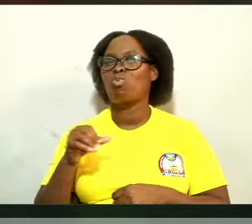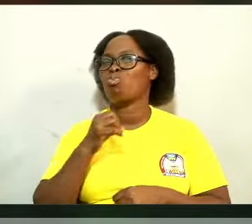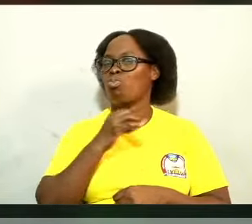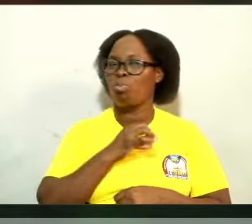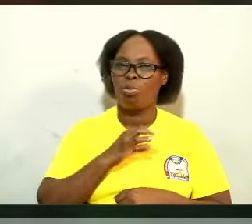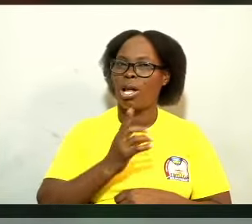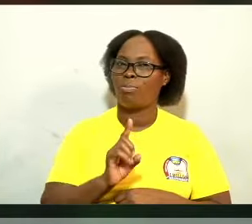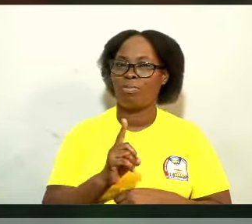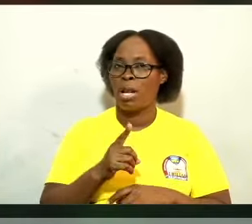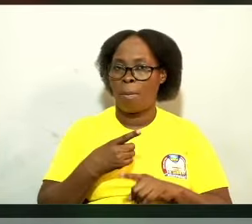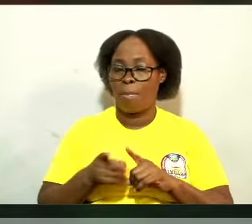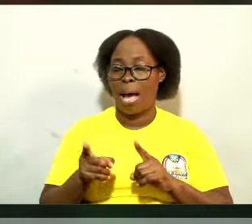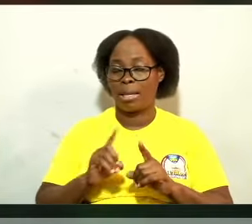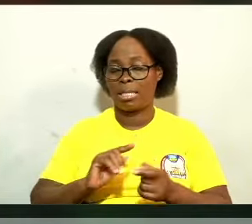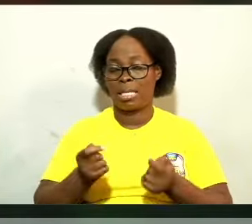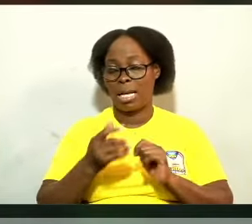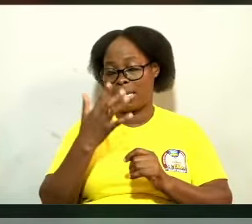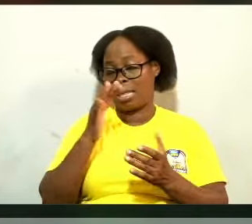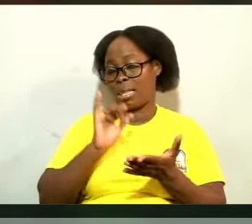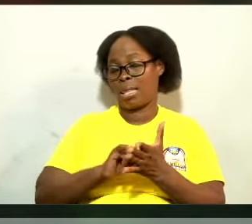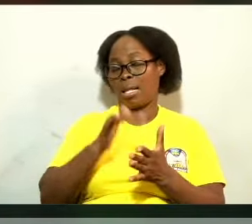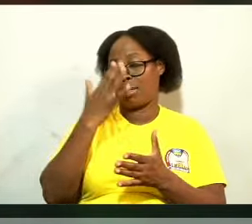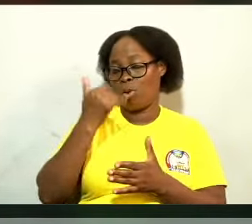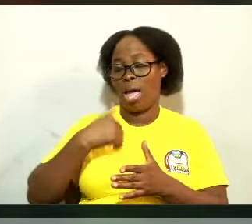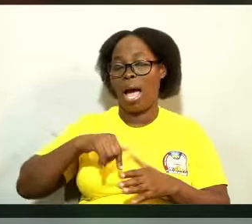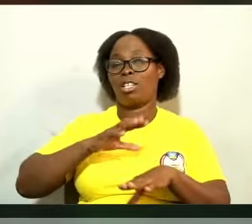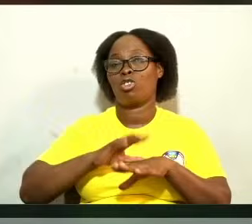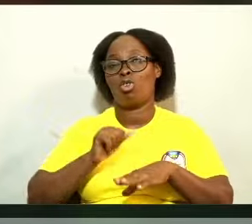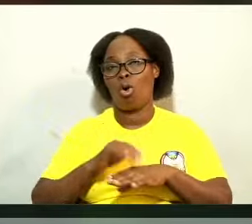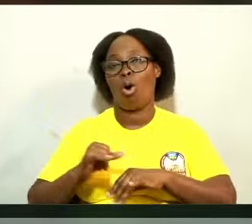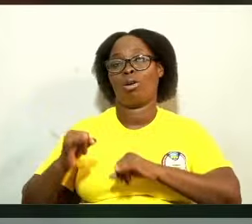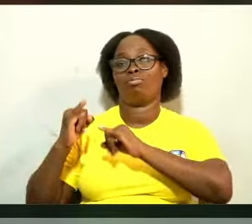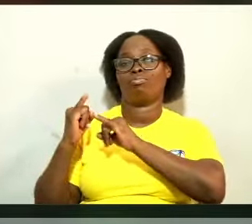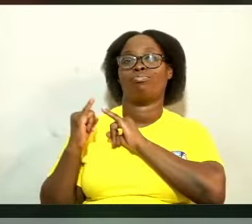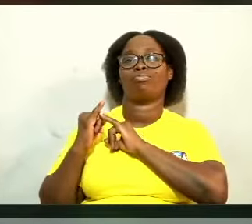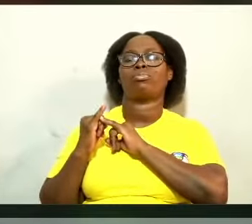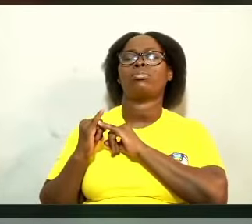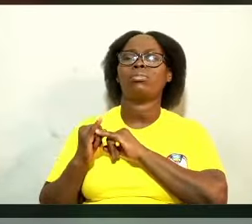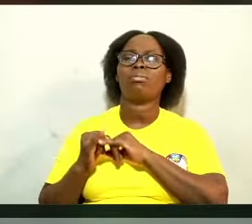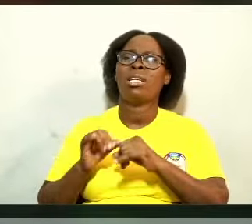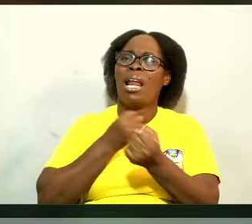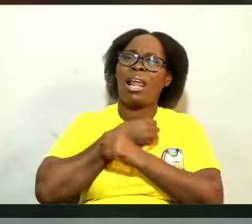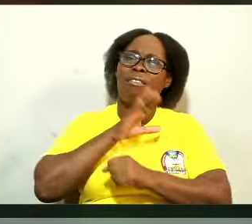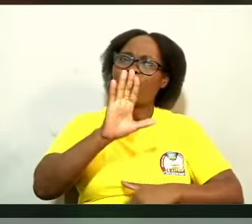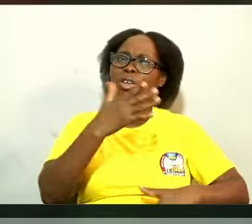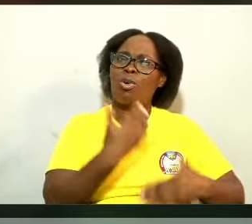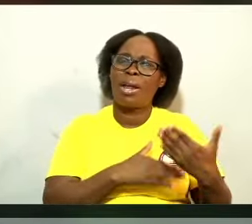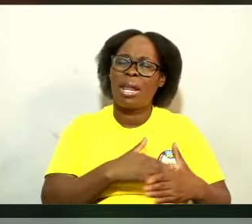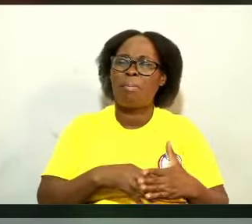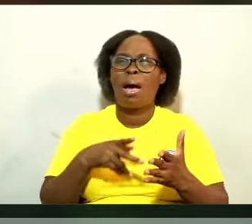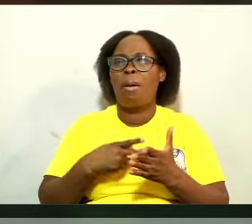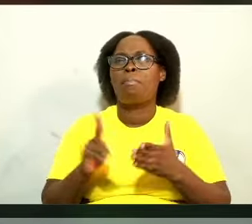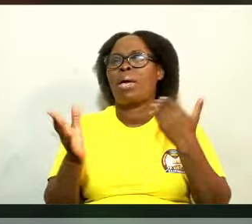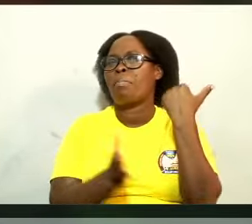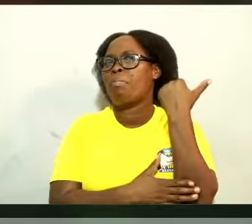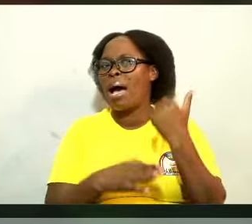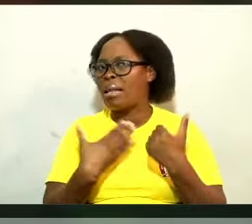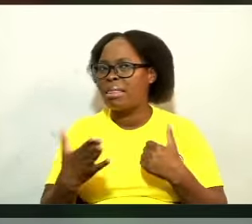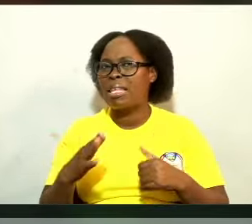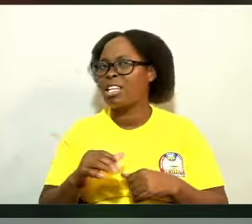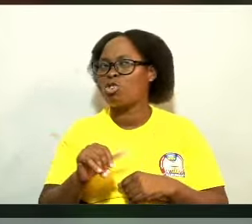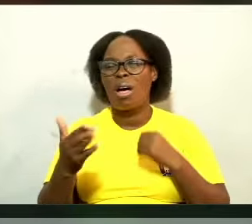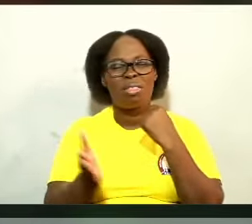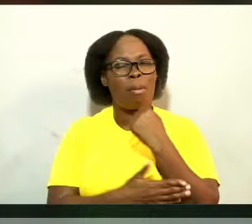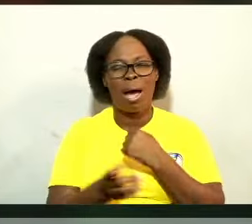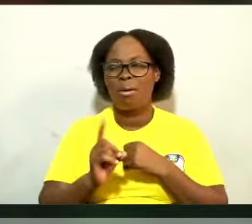Kwa sababu hiyo ndiyo mlioitiwa ili mrithi baraka. Hiyo ndio kumpenda jirani, ulipi baya kwa baya. Hakuna laumu